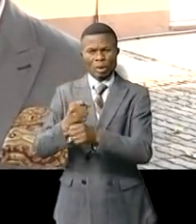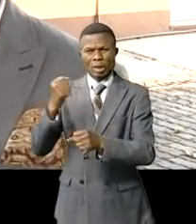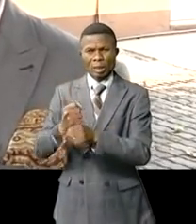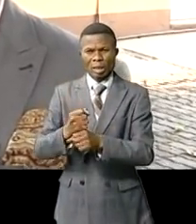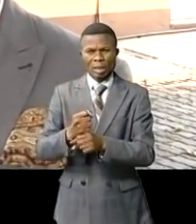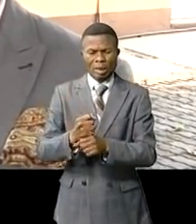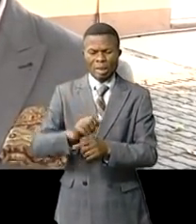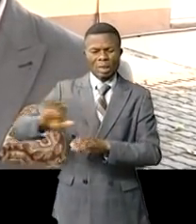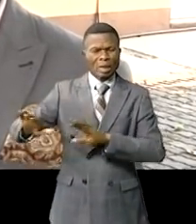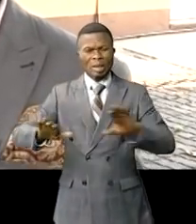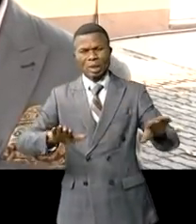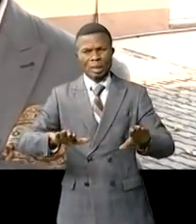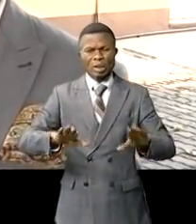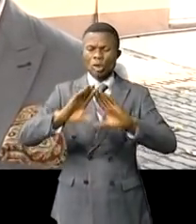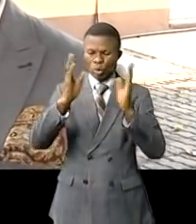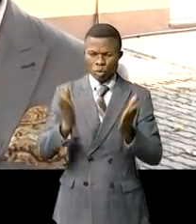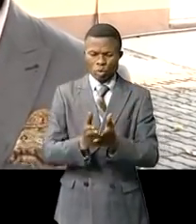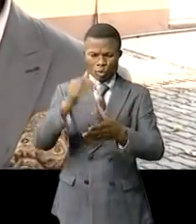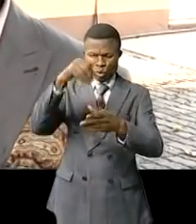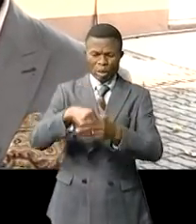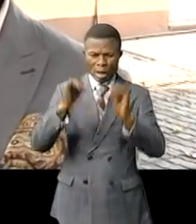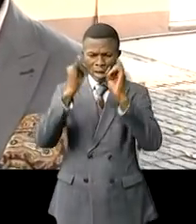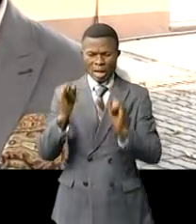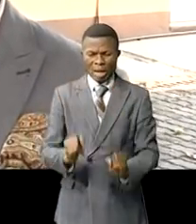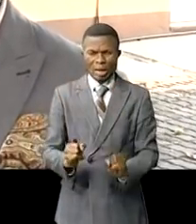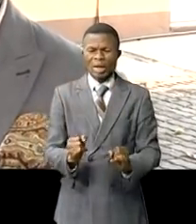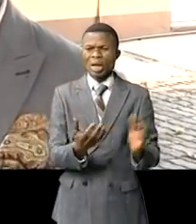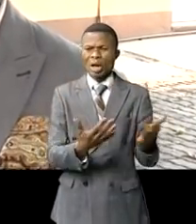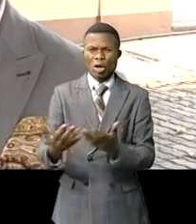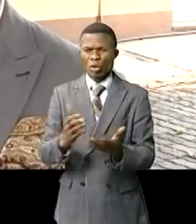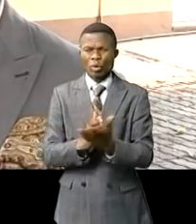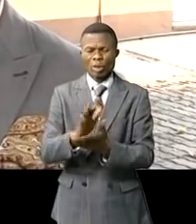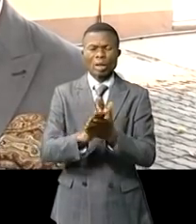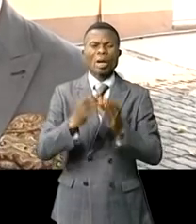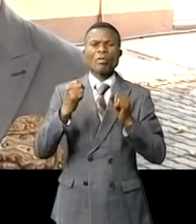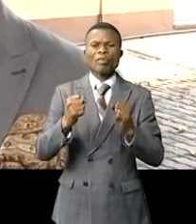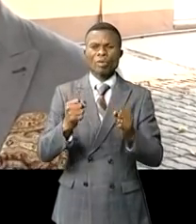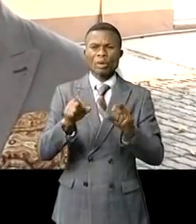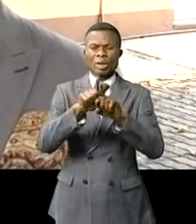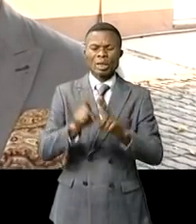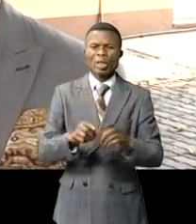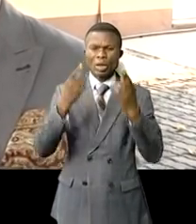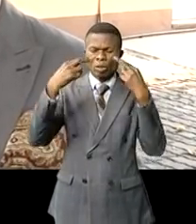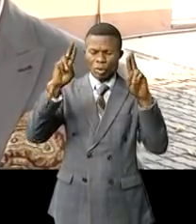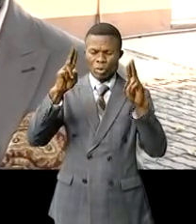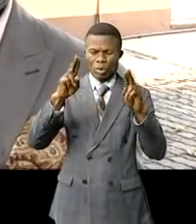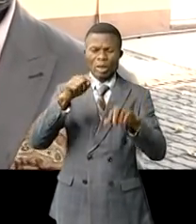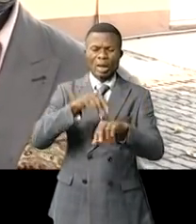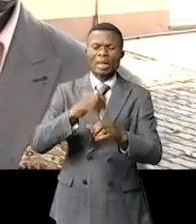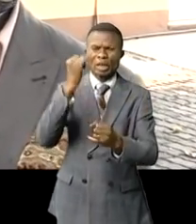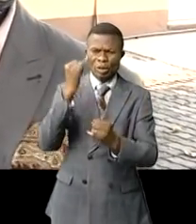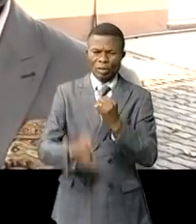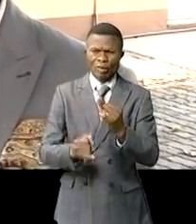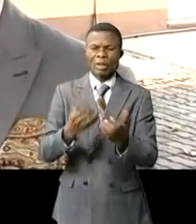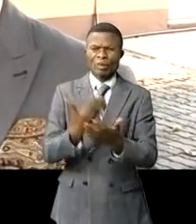manière éparse, que tout soit numérisé pour une efficacité et puis atteindre dans le délai, dans le bon